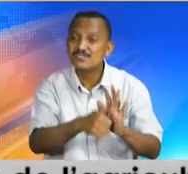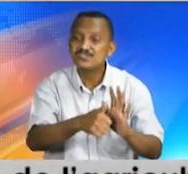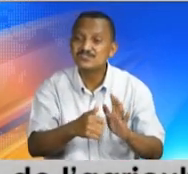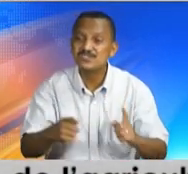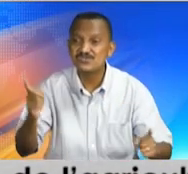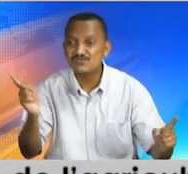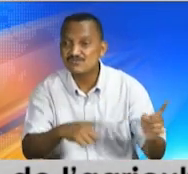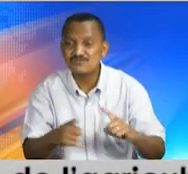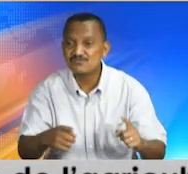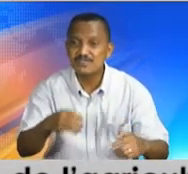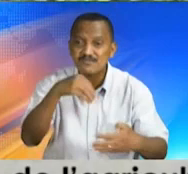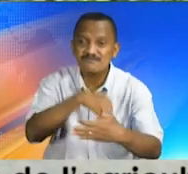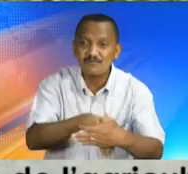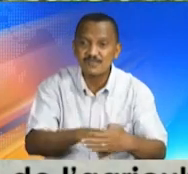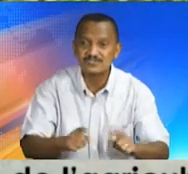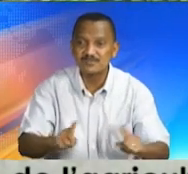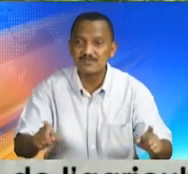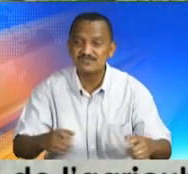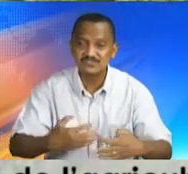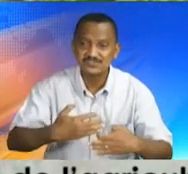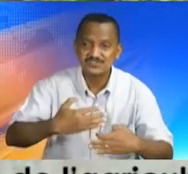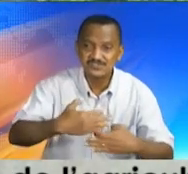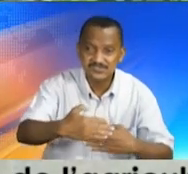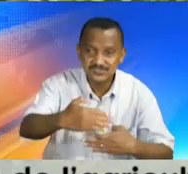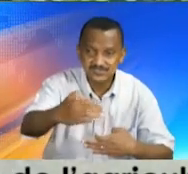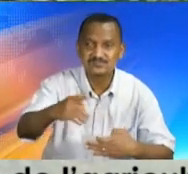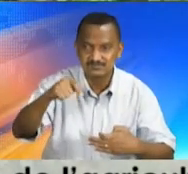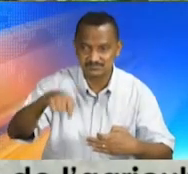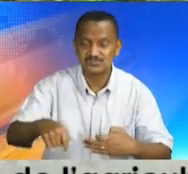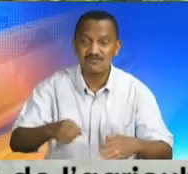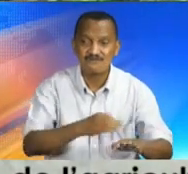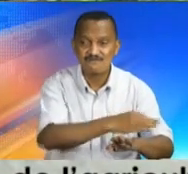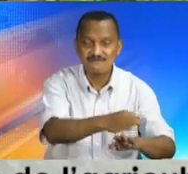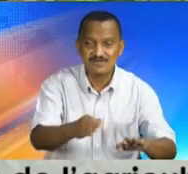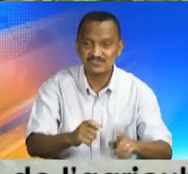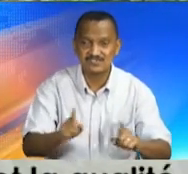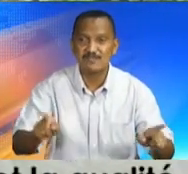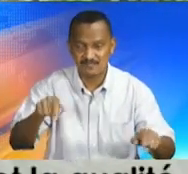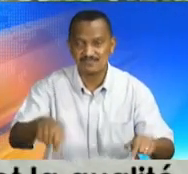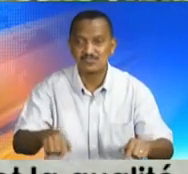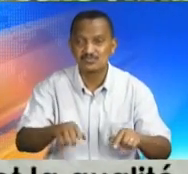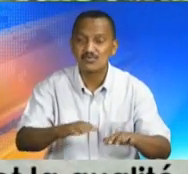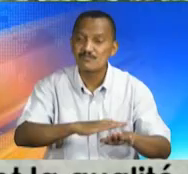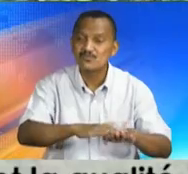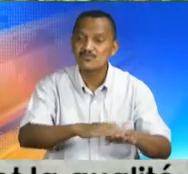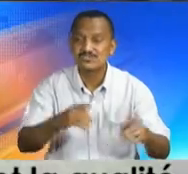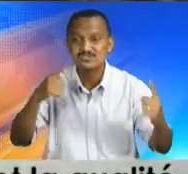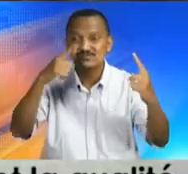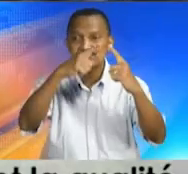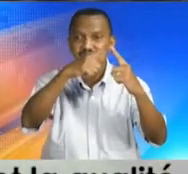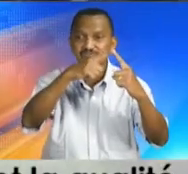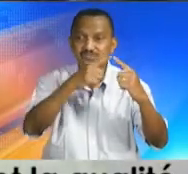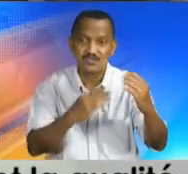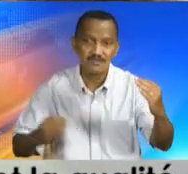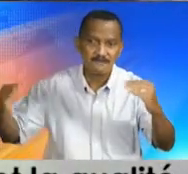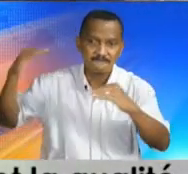sy ny fiompiana ary ny jono ho fampiroboroboana ny sehatry ny fiompiana tantely amin'ireo faritra samihafa manerana ny nosy. Tanjona amin'izany ny fampiakarana ny